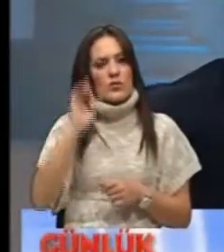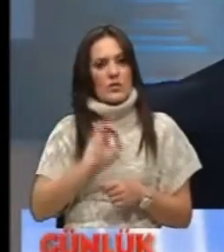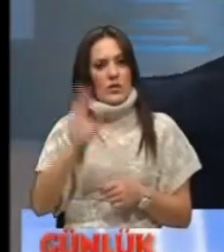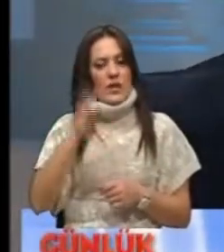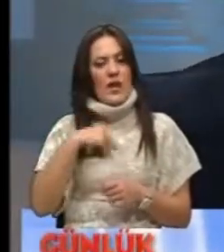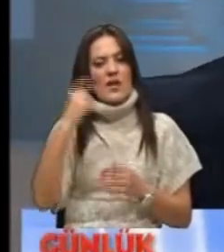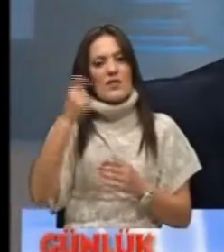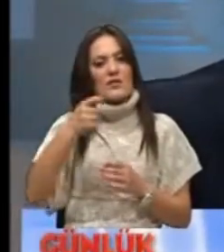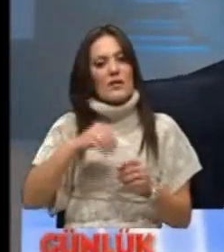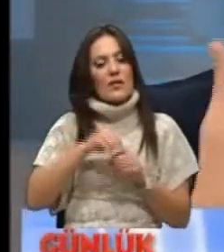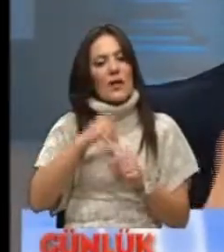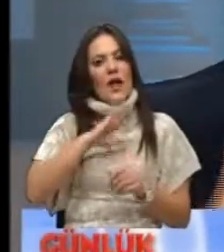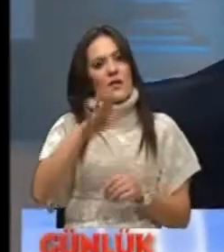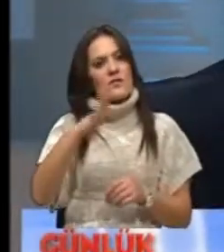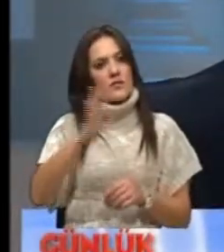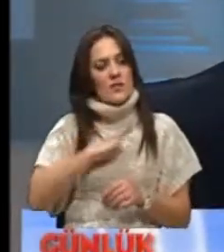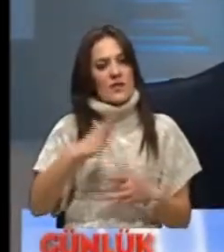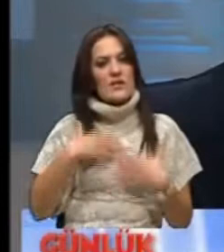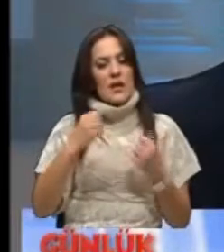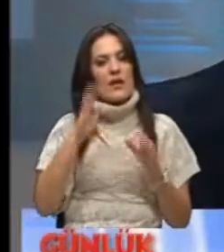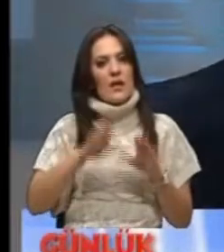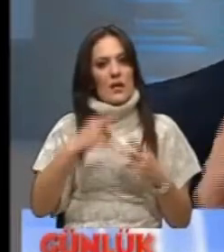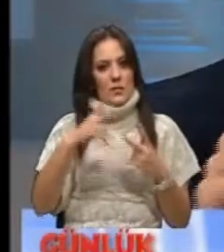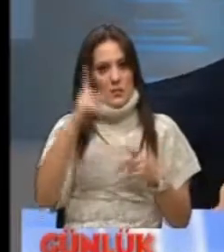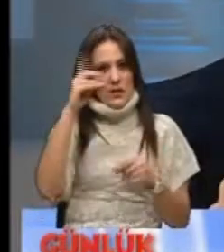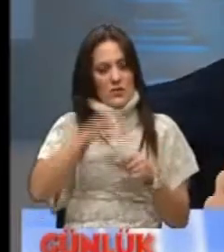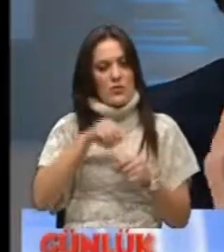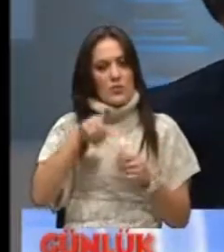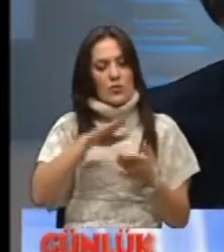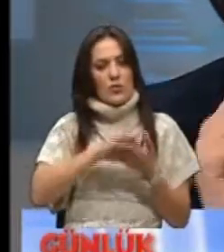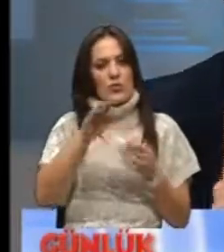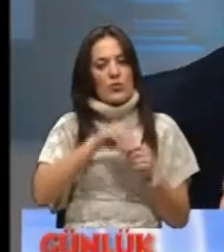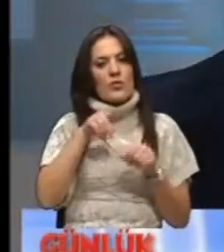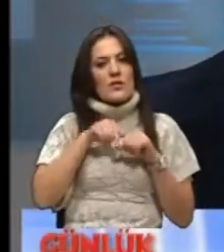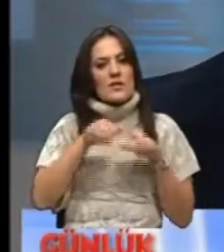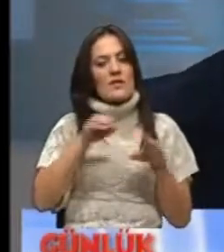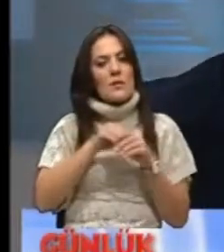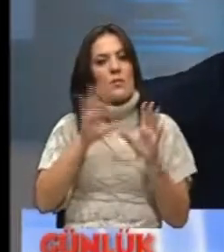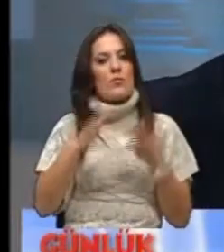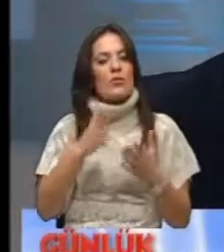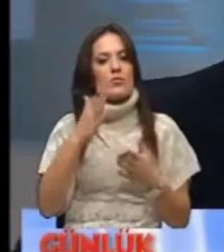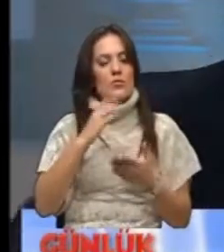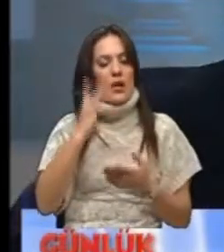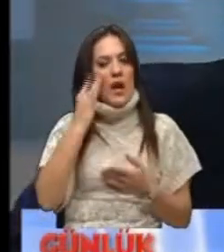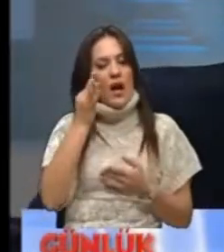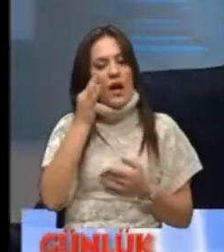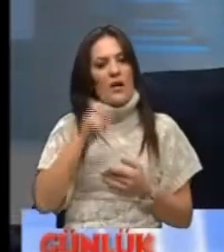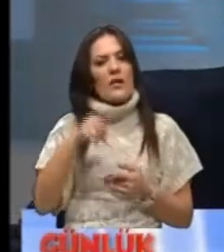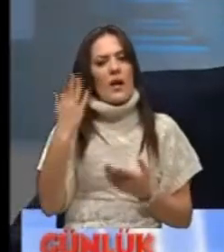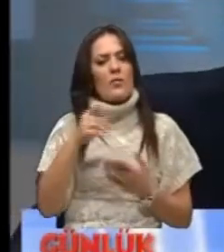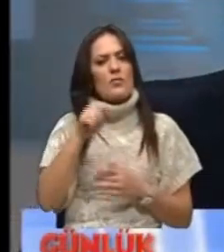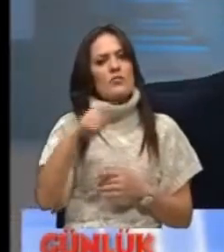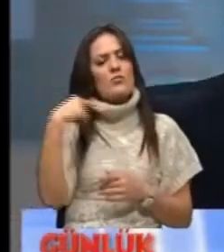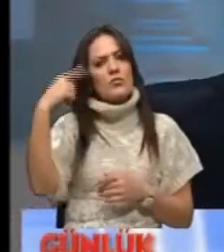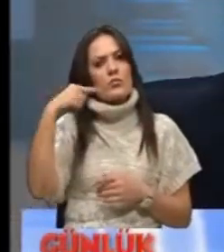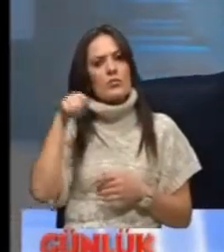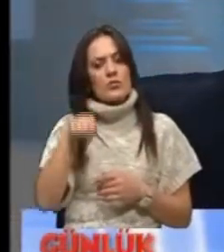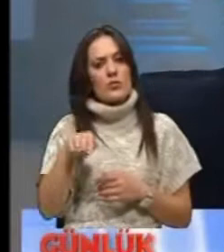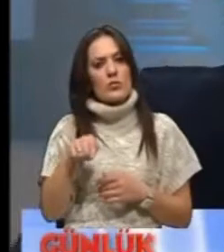dağıtacak alternatifler herkes de vardır. Sağlıklı kalabilmek için bu durum bu sistemin bozulmuş hali. Yani bunu şöyle düşünün.